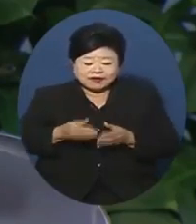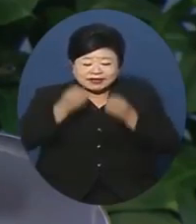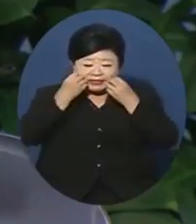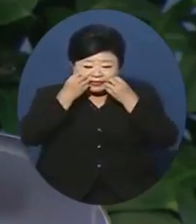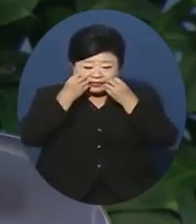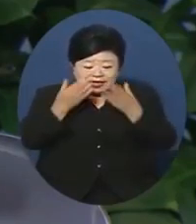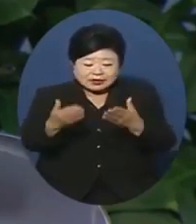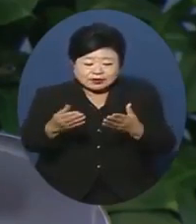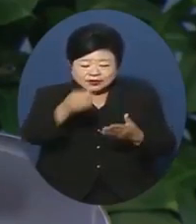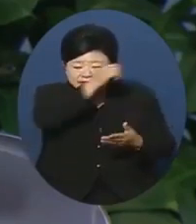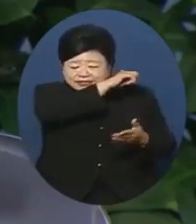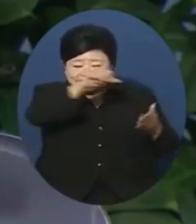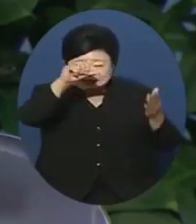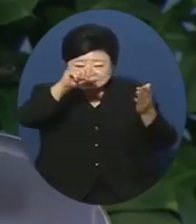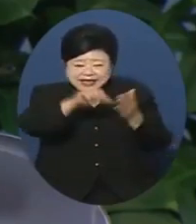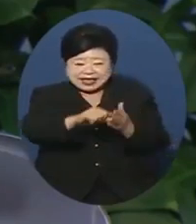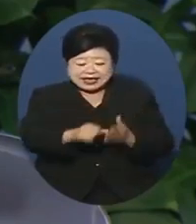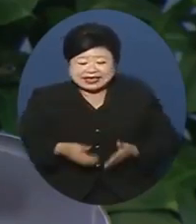새로운 인생들을